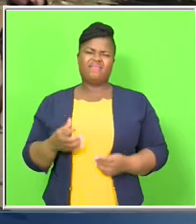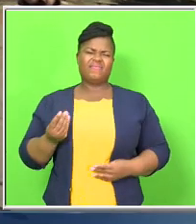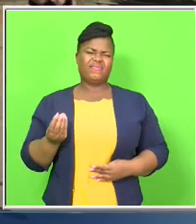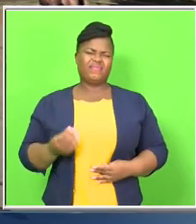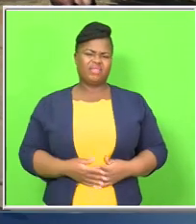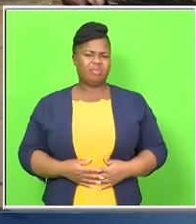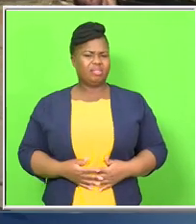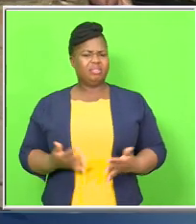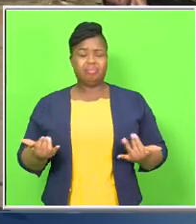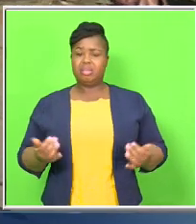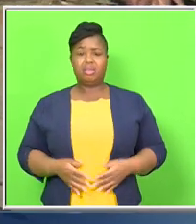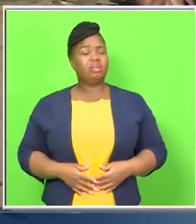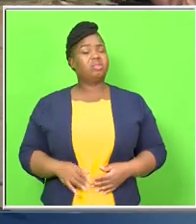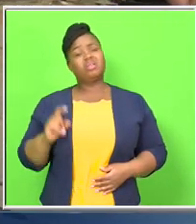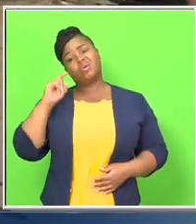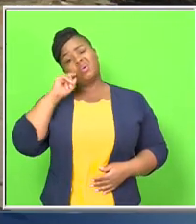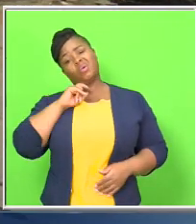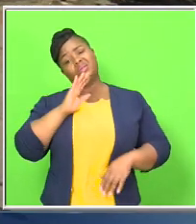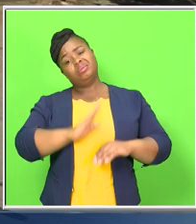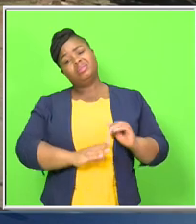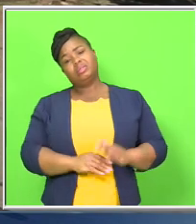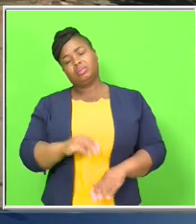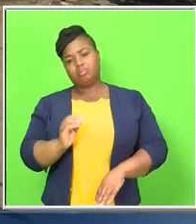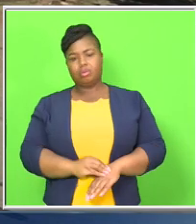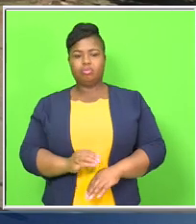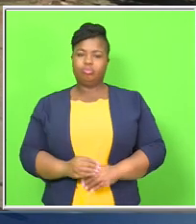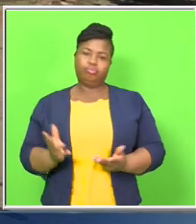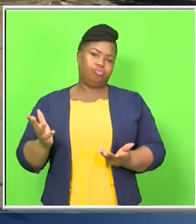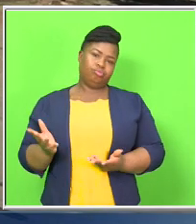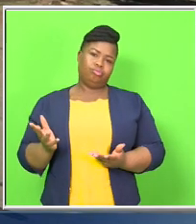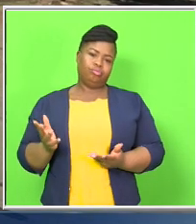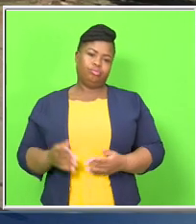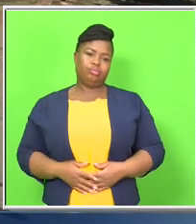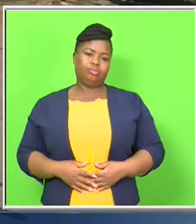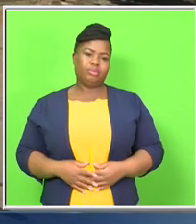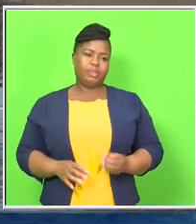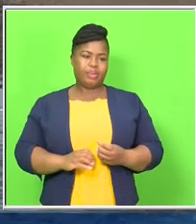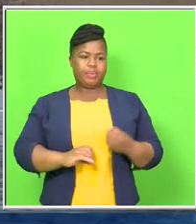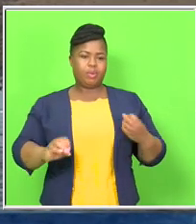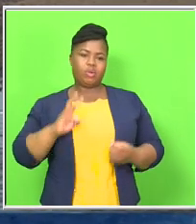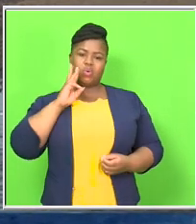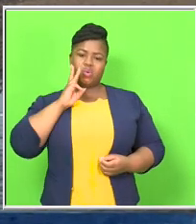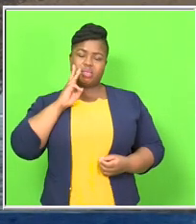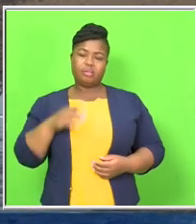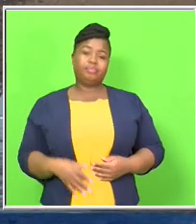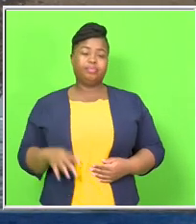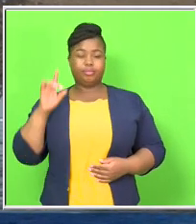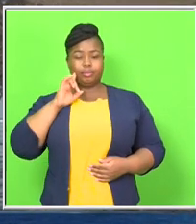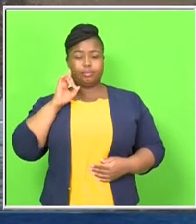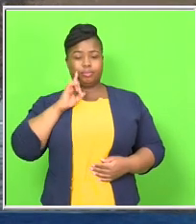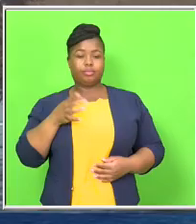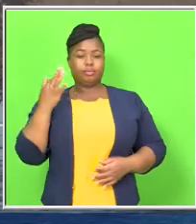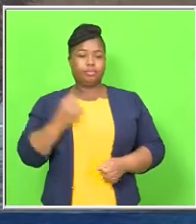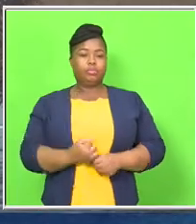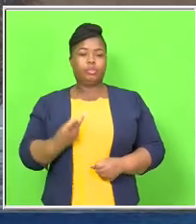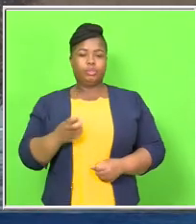Siku isakiuo nje istala Sinalea nkinga gefute ya kona Nkinga ya mapaitu Lehoste lengo nyanga ka